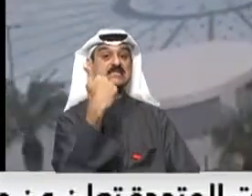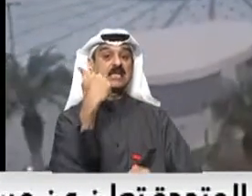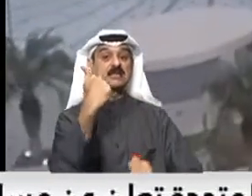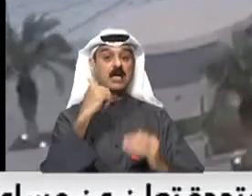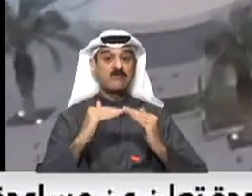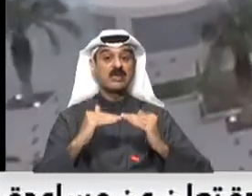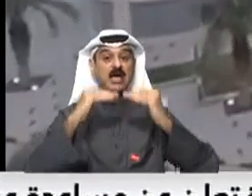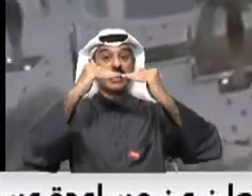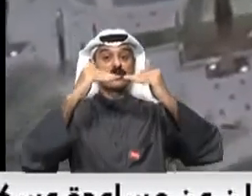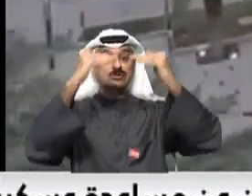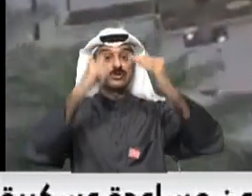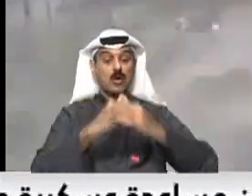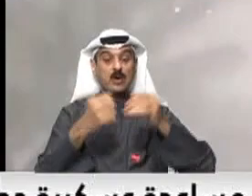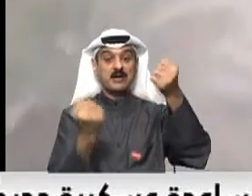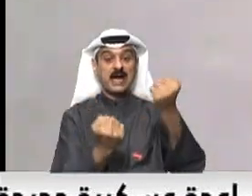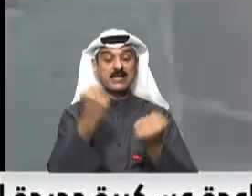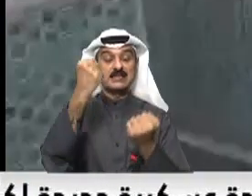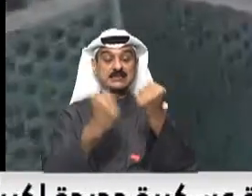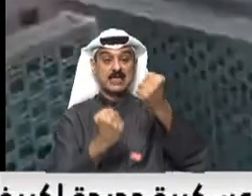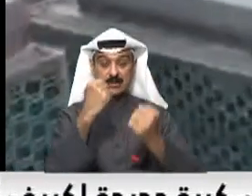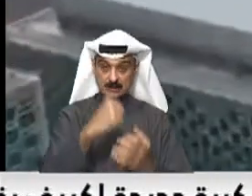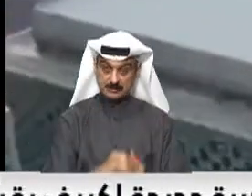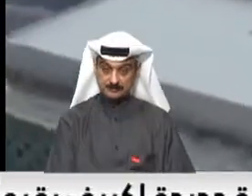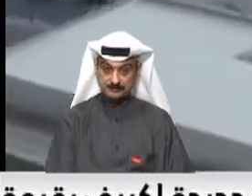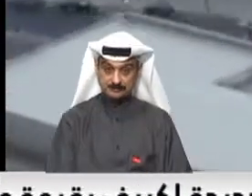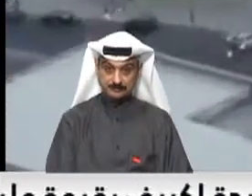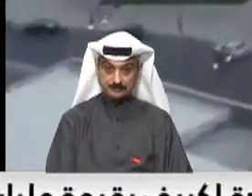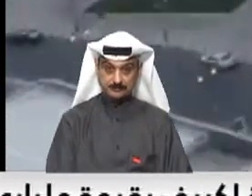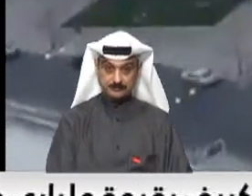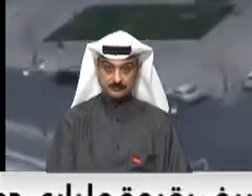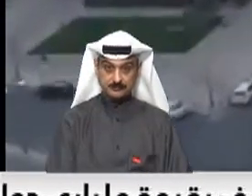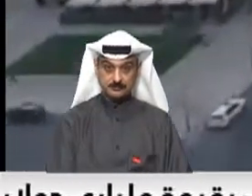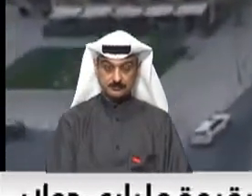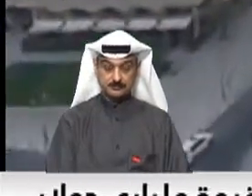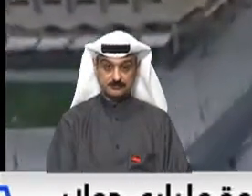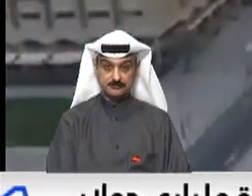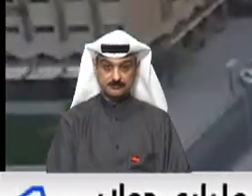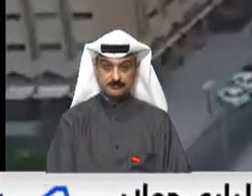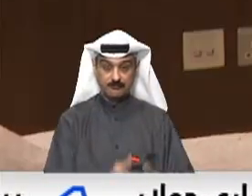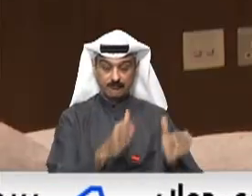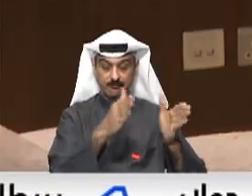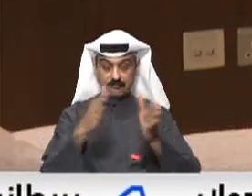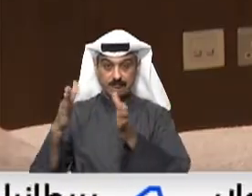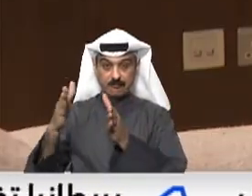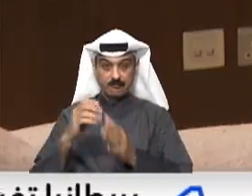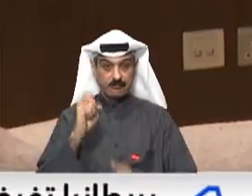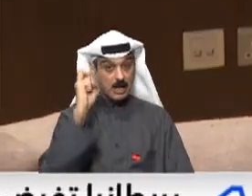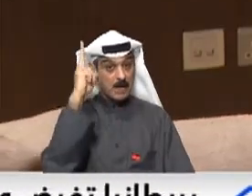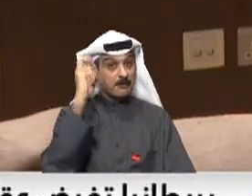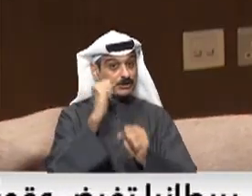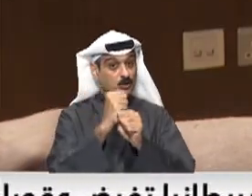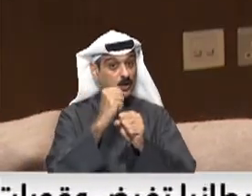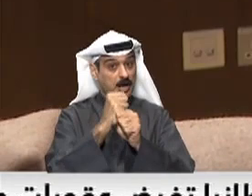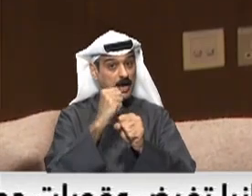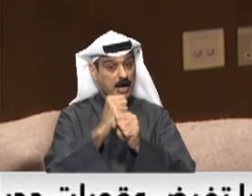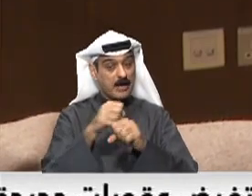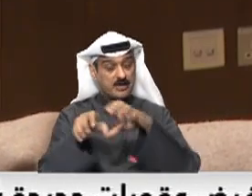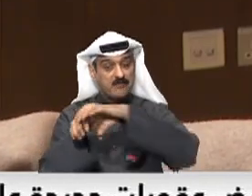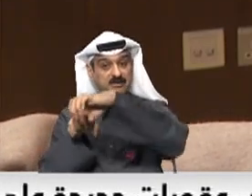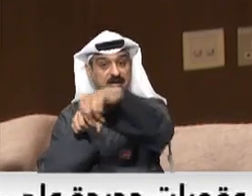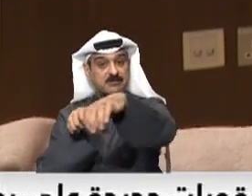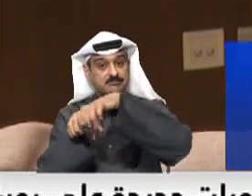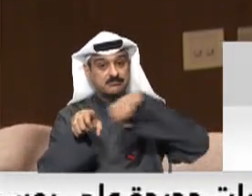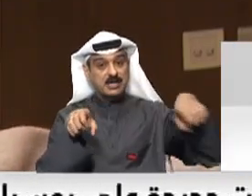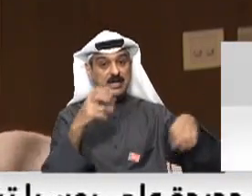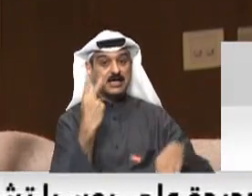بمساحة 6,000 متر مربع. المشروع عندنا يتكون من كتلتين